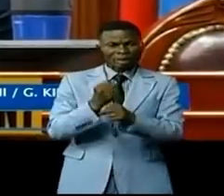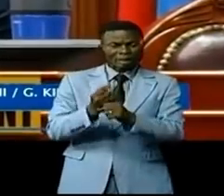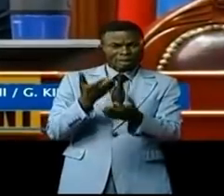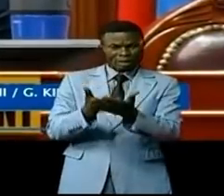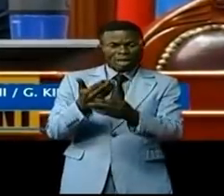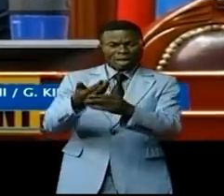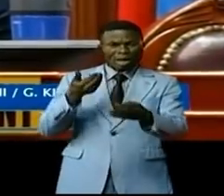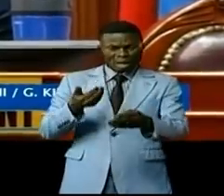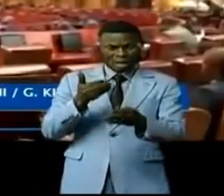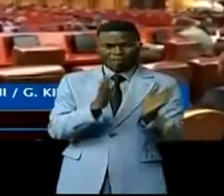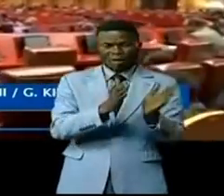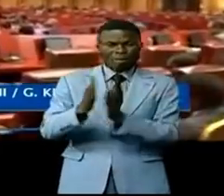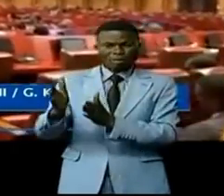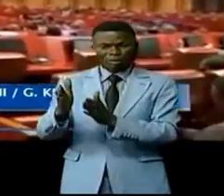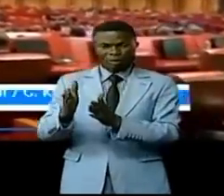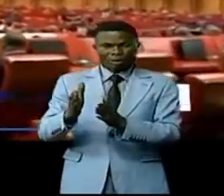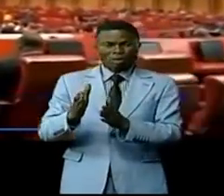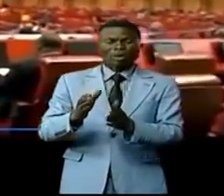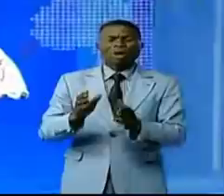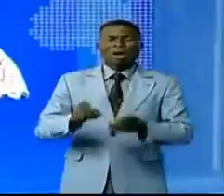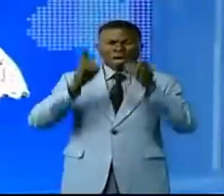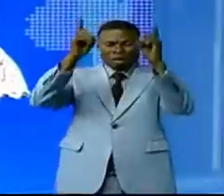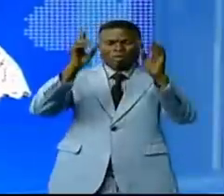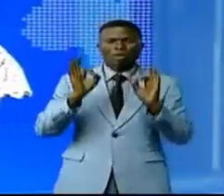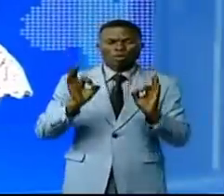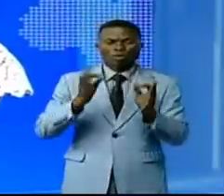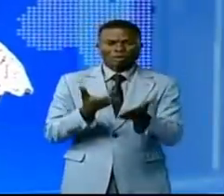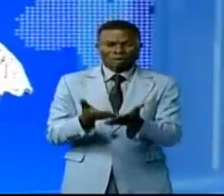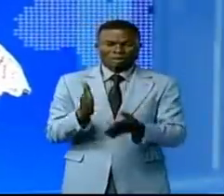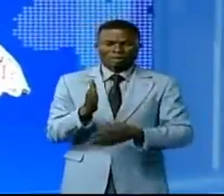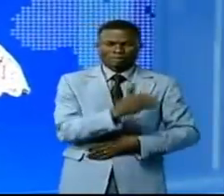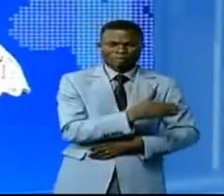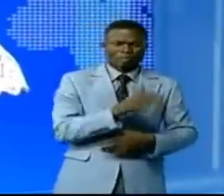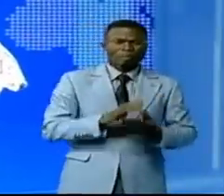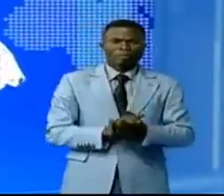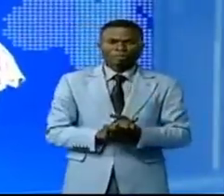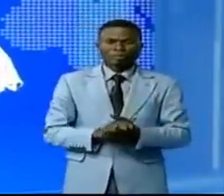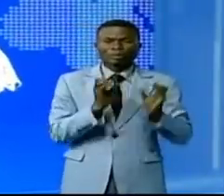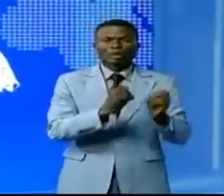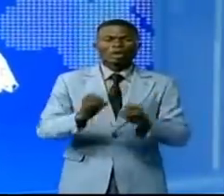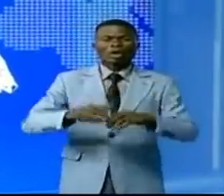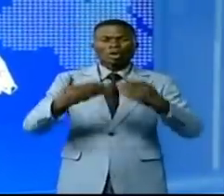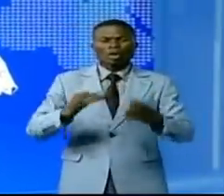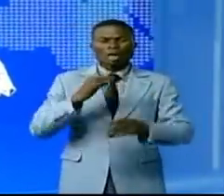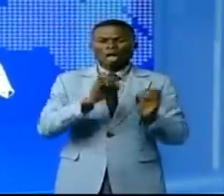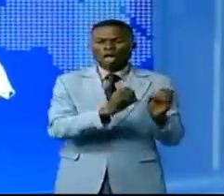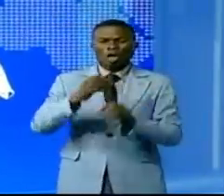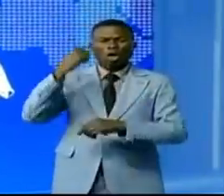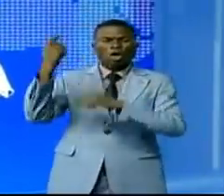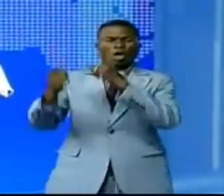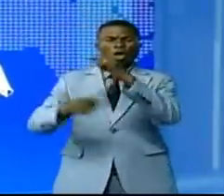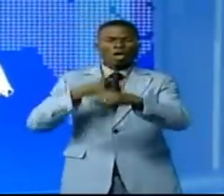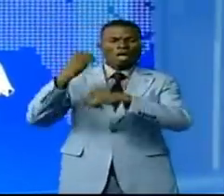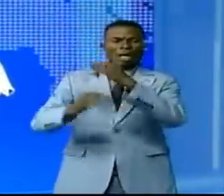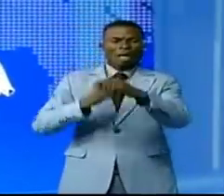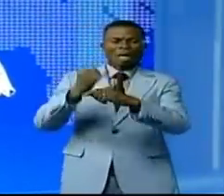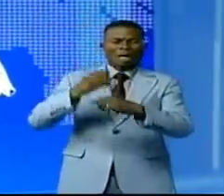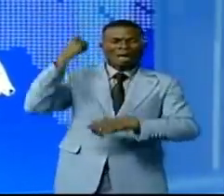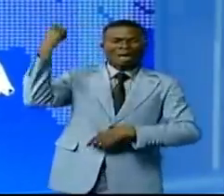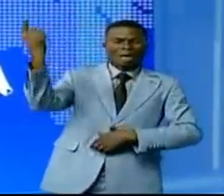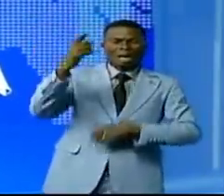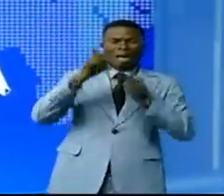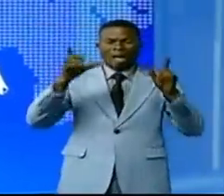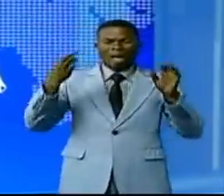avant d'envisager une nouvelle prorogation. Comment l'Organisation internationale de la francophonie pourrait-elle accompagner